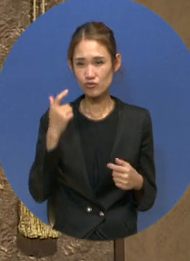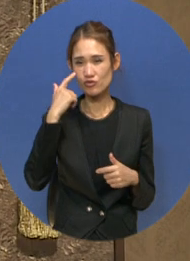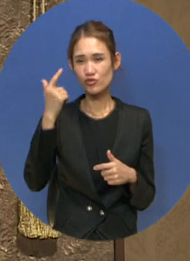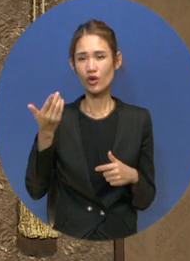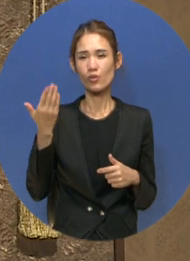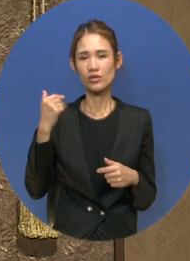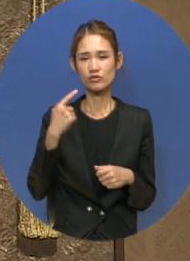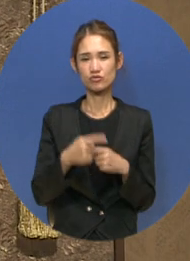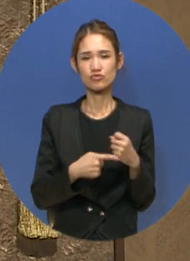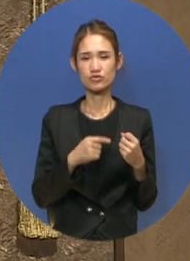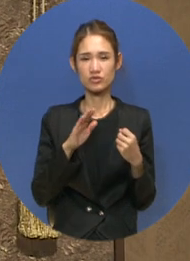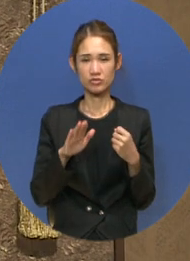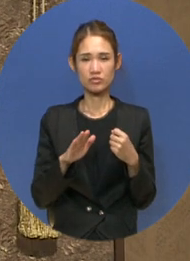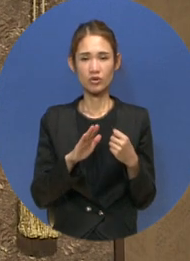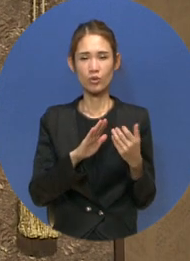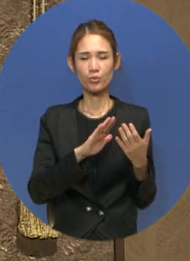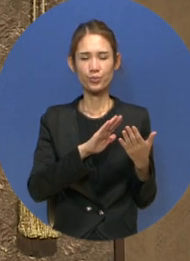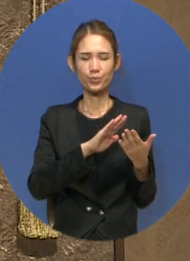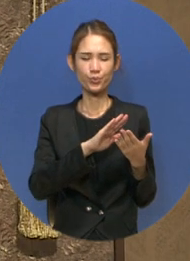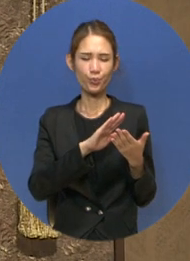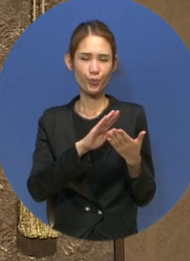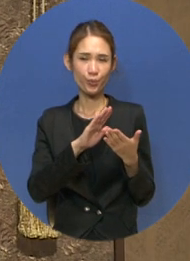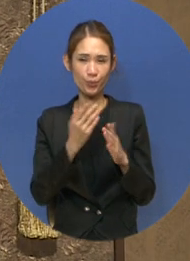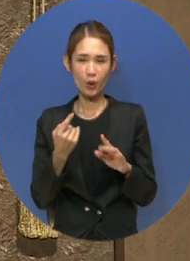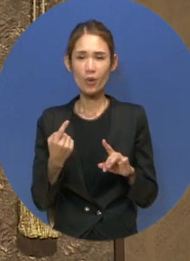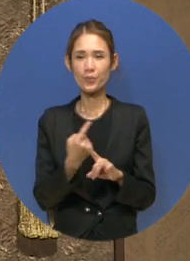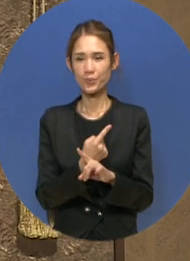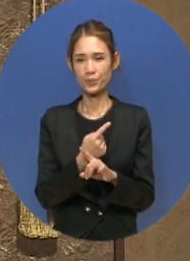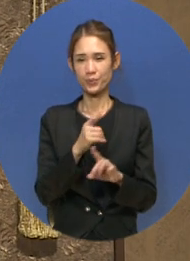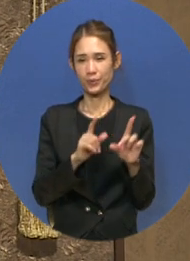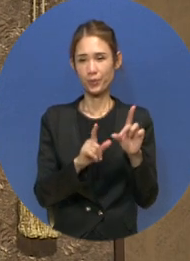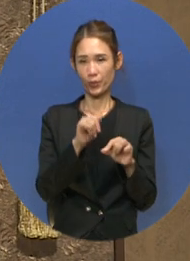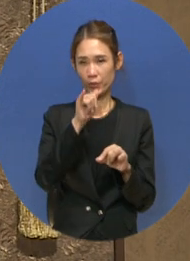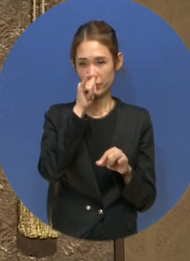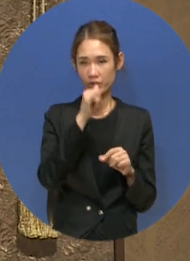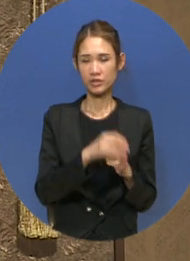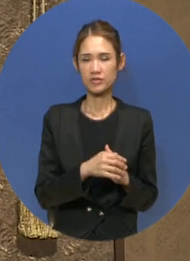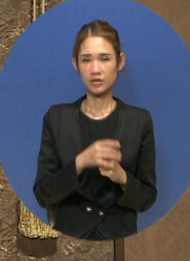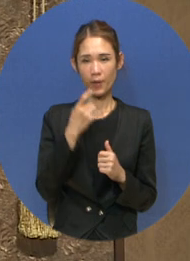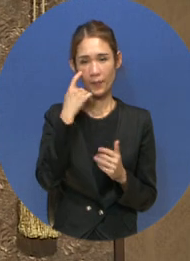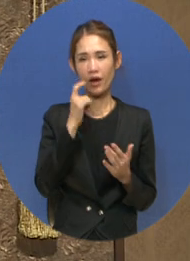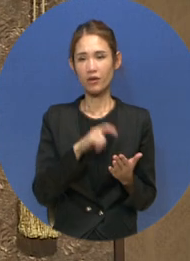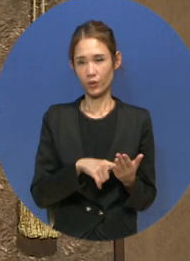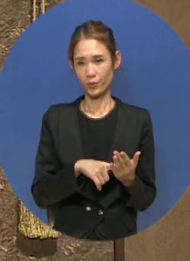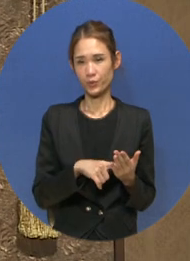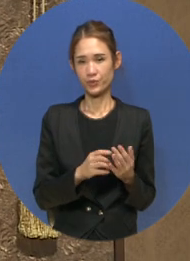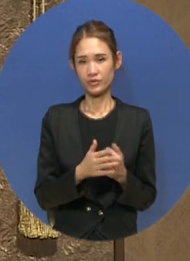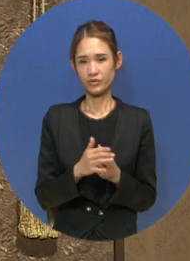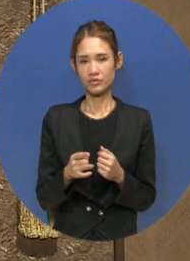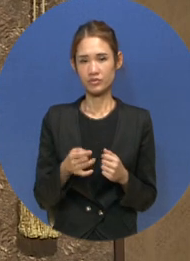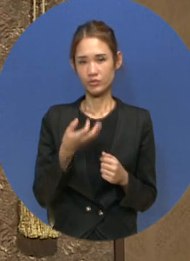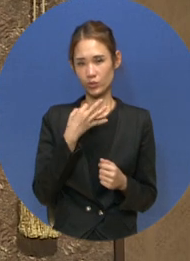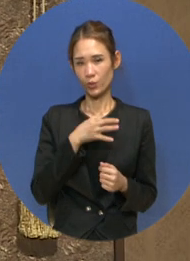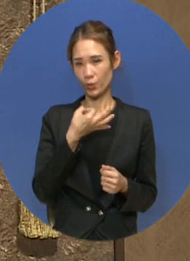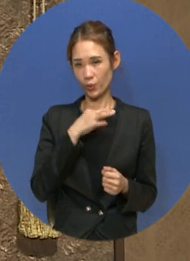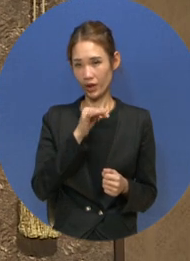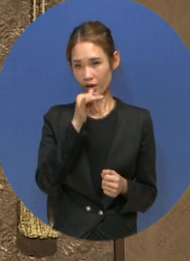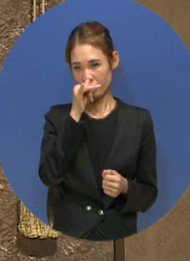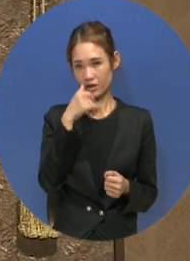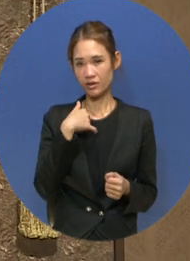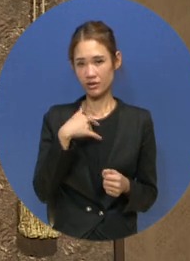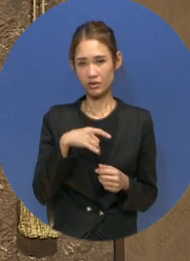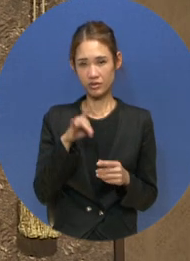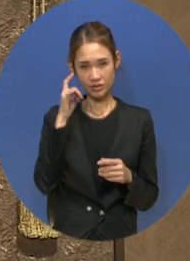지나고 1년이 지나면 상당히 변화되는 모습을 볼 수 있어서 이것이 효과가 있다라고